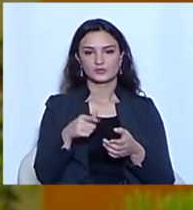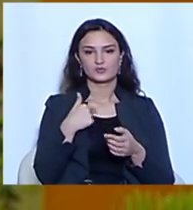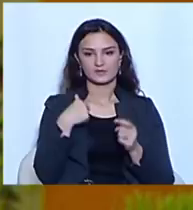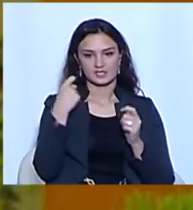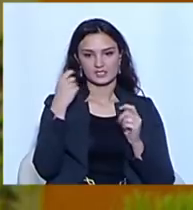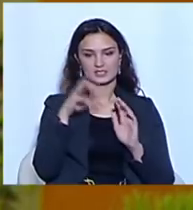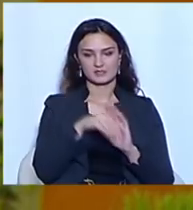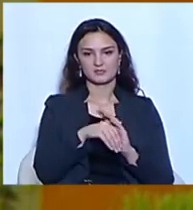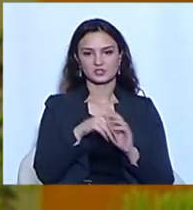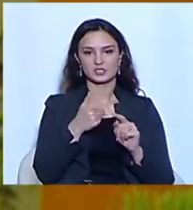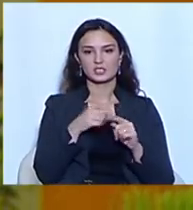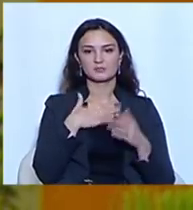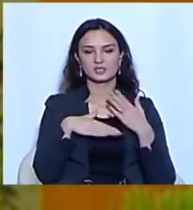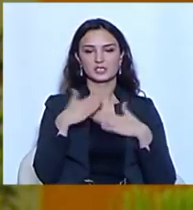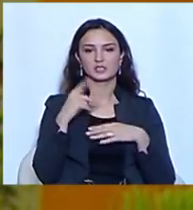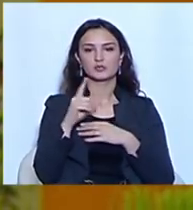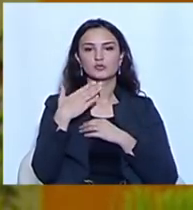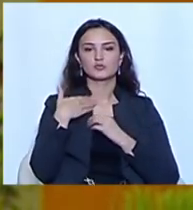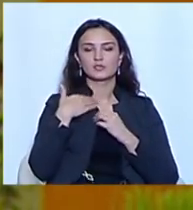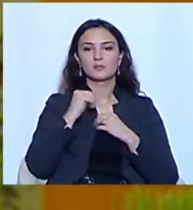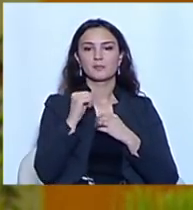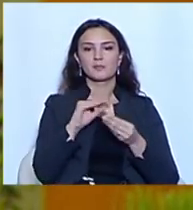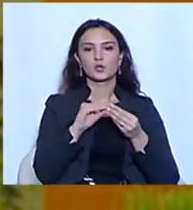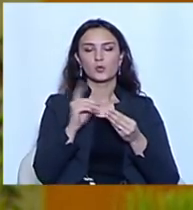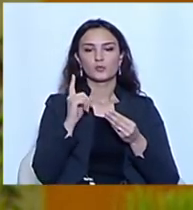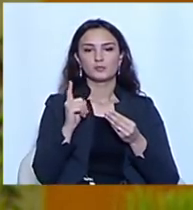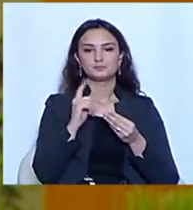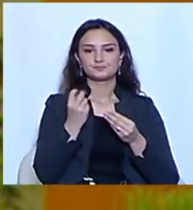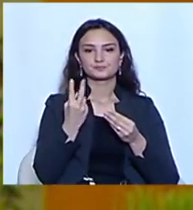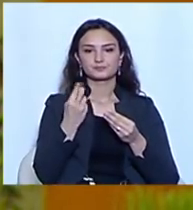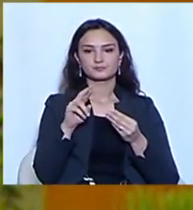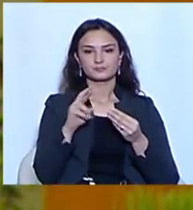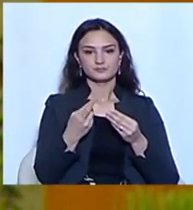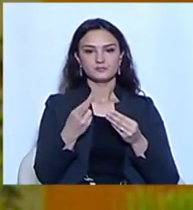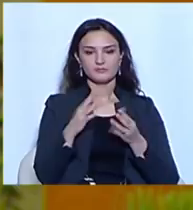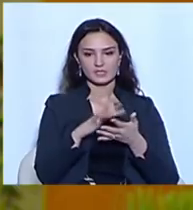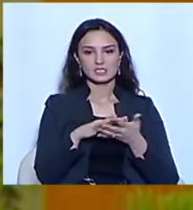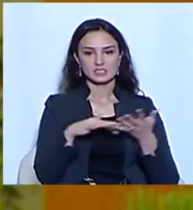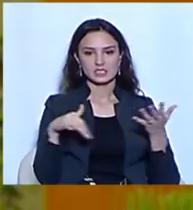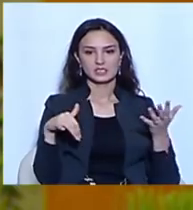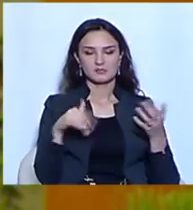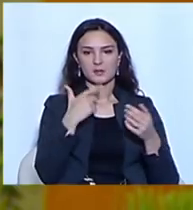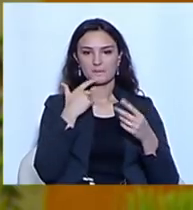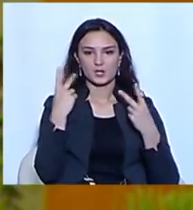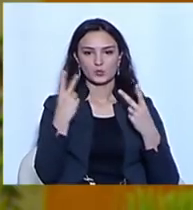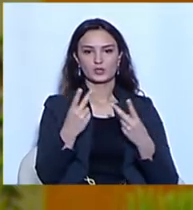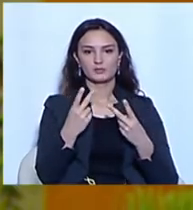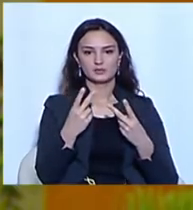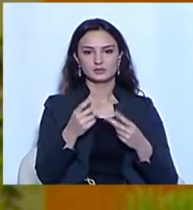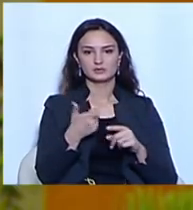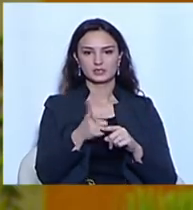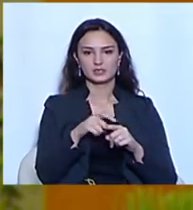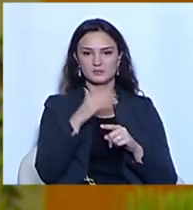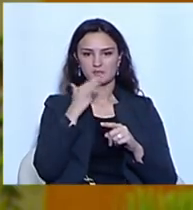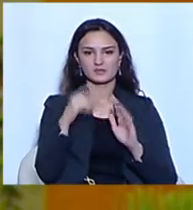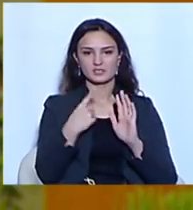და ძალიან მიხარია რომ ჩვენი მეგობრობა 12 წელია გრძელდება მაყურებლის თვალწინ. ძალიან